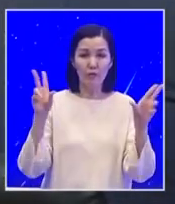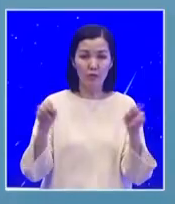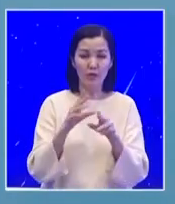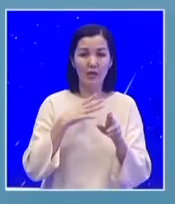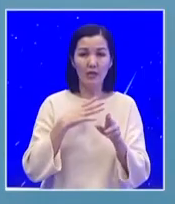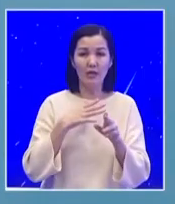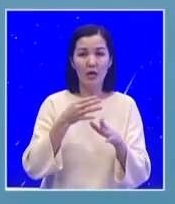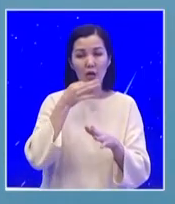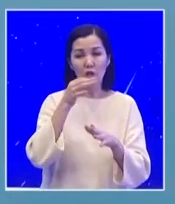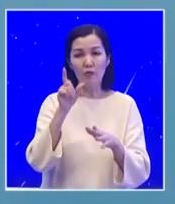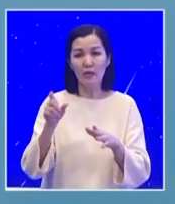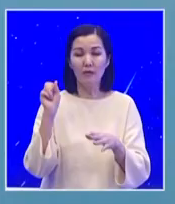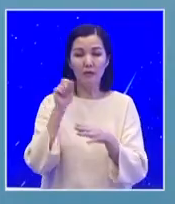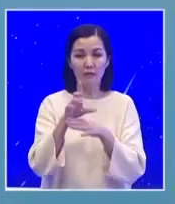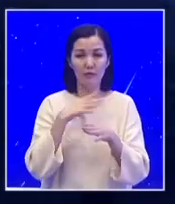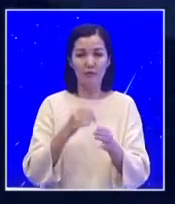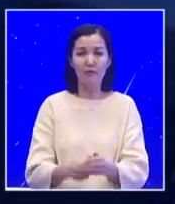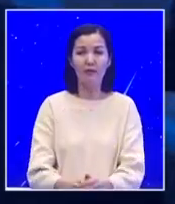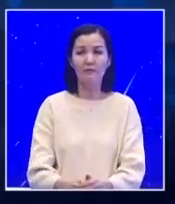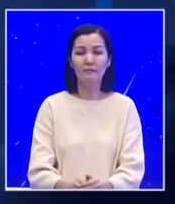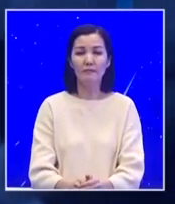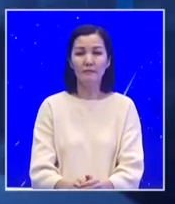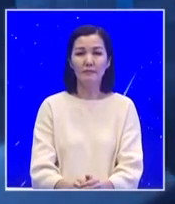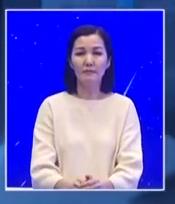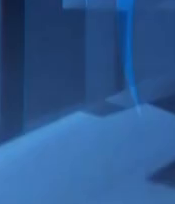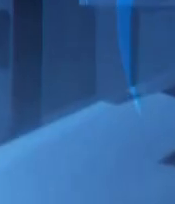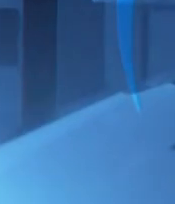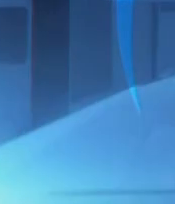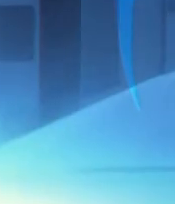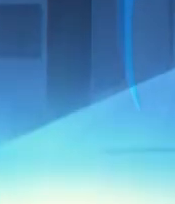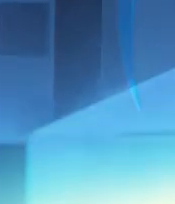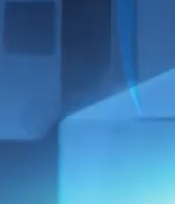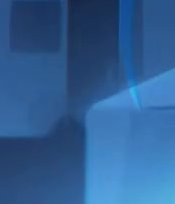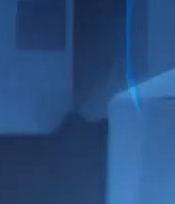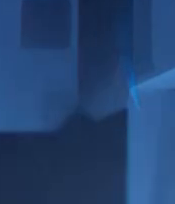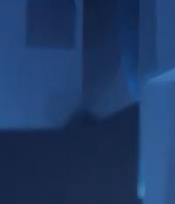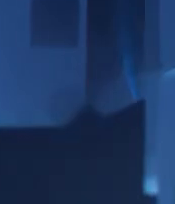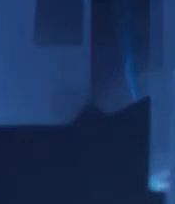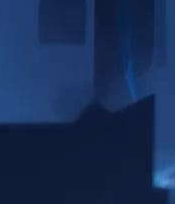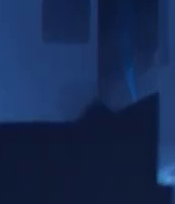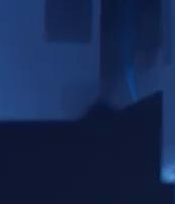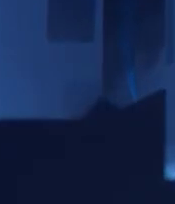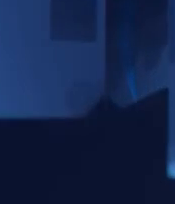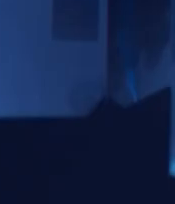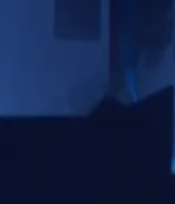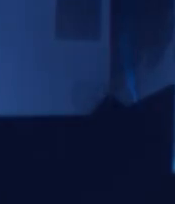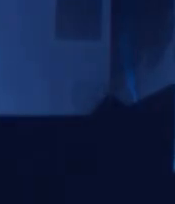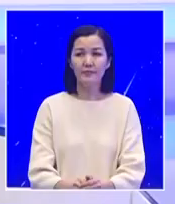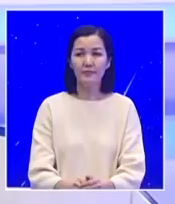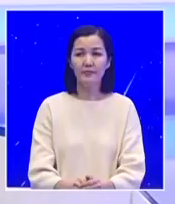Ал жауапты мамандарға нақты тапсырма берді. Резира Исаева, Жасұлан Шынкенже, Жетісу телеарнасы.